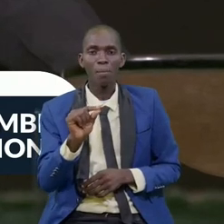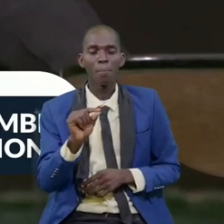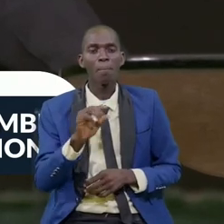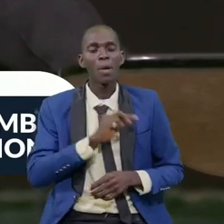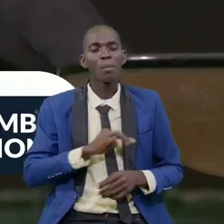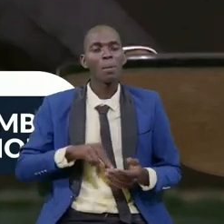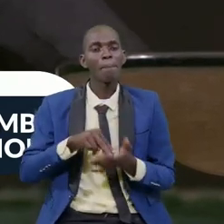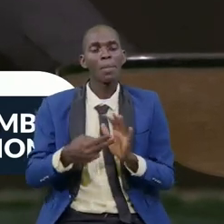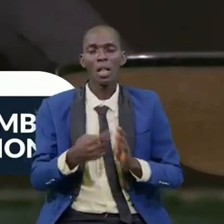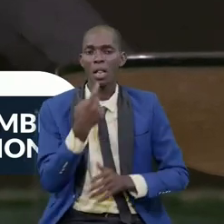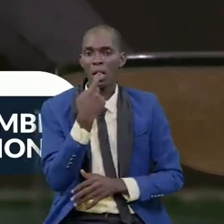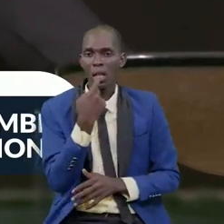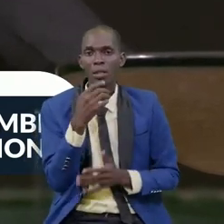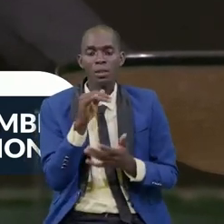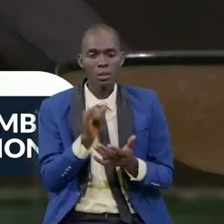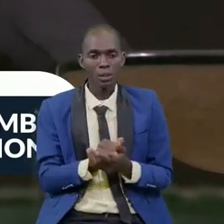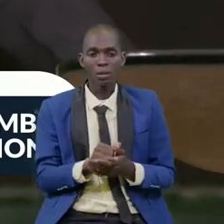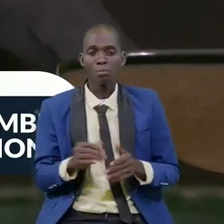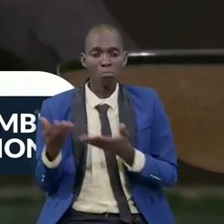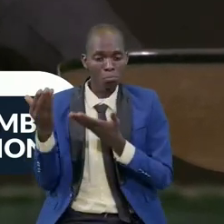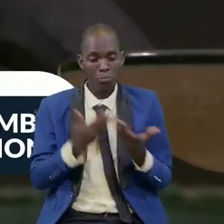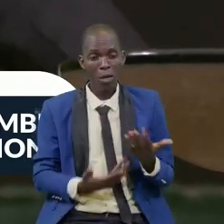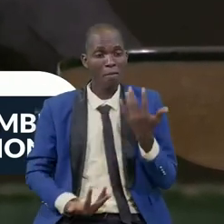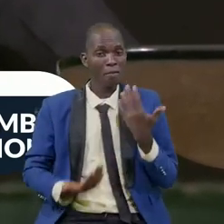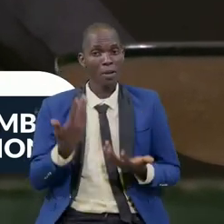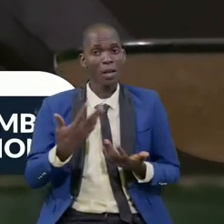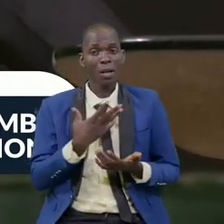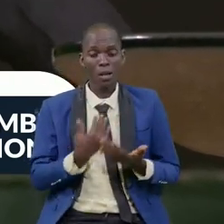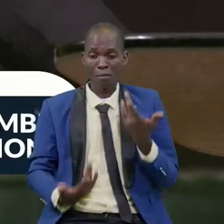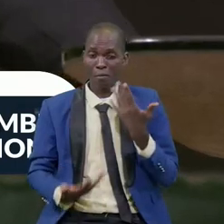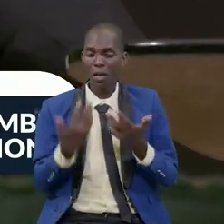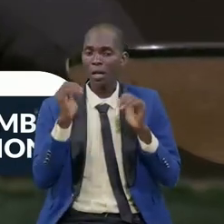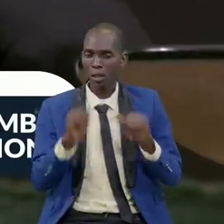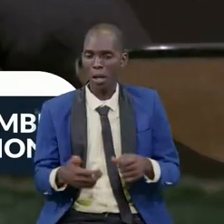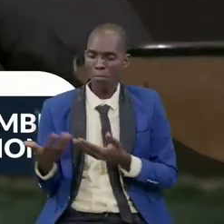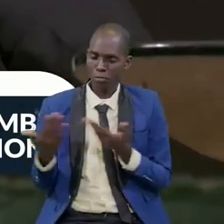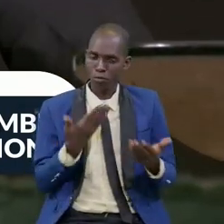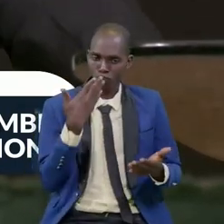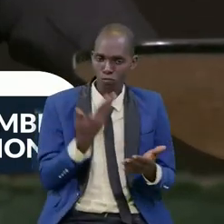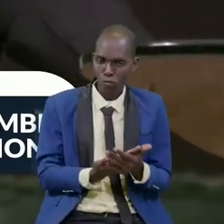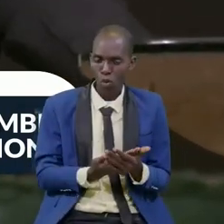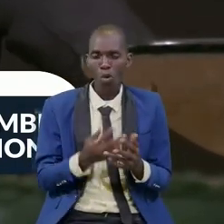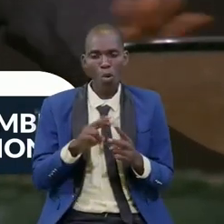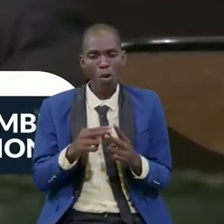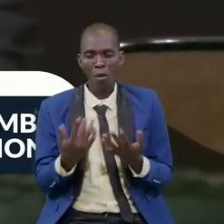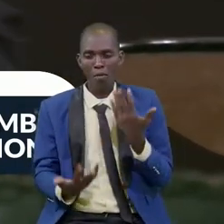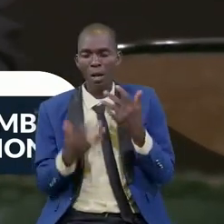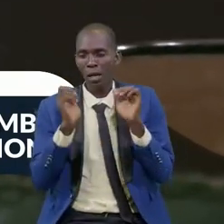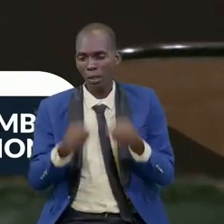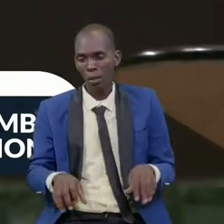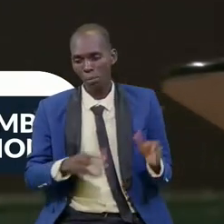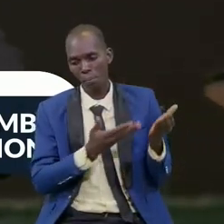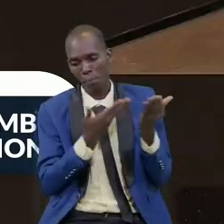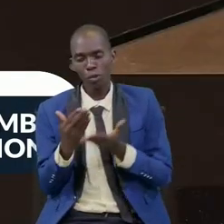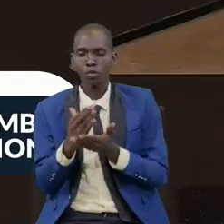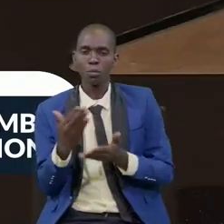membre, c'est la petite langue qui agit comme du feu. Et le feu peut faire quelque chose de bon. Le feu peut